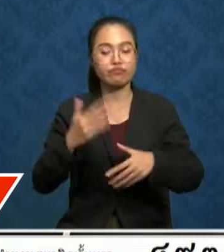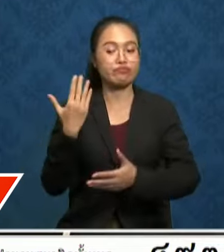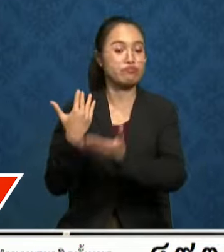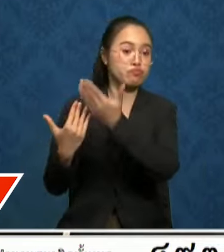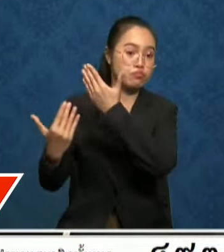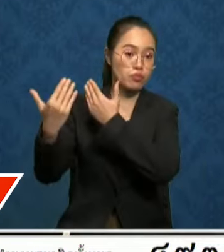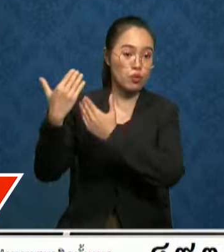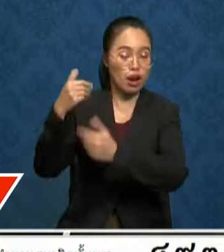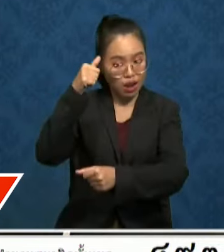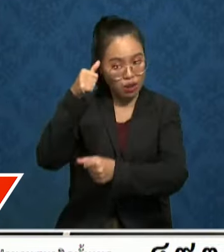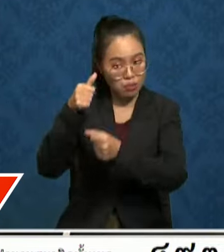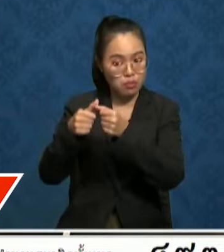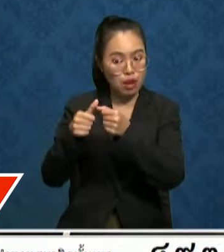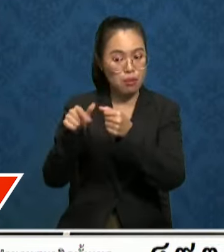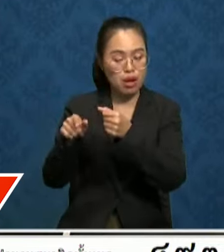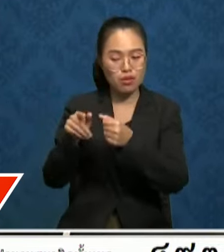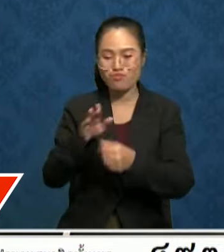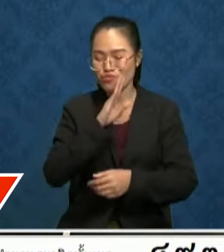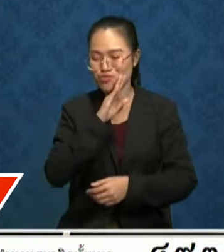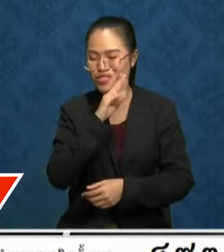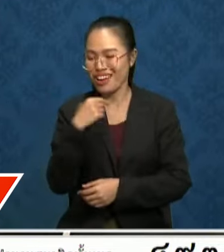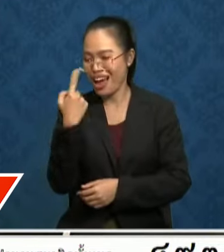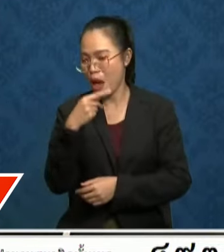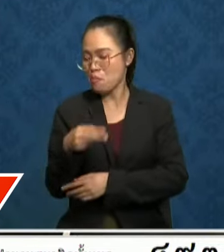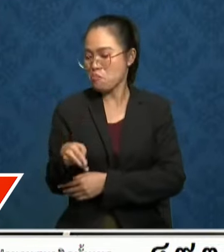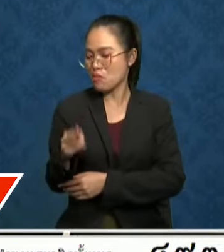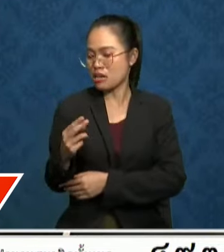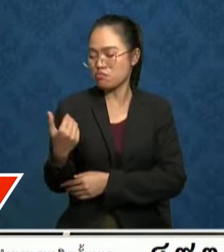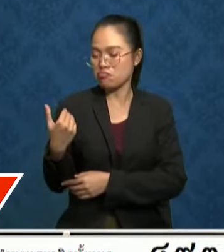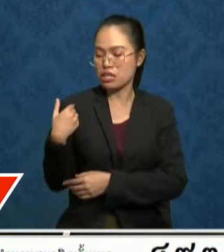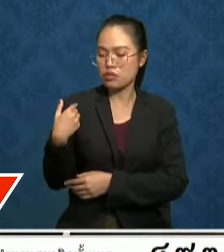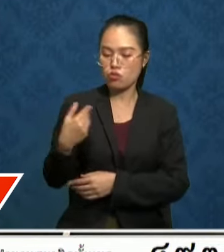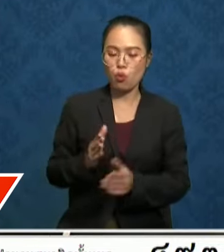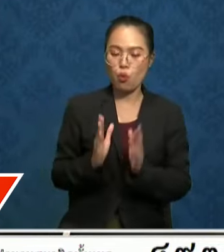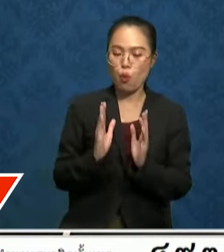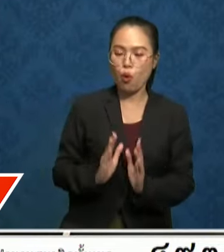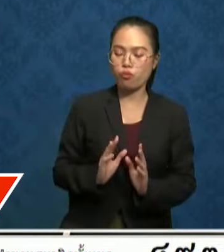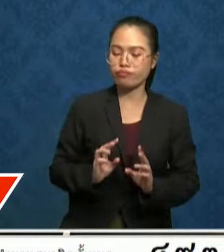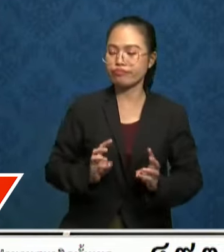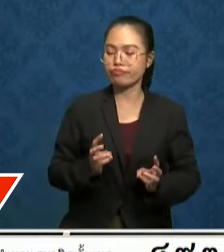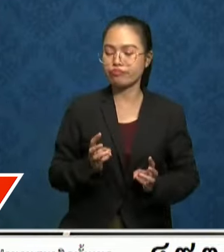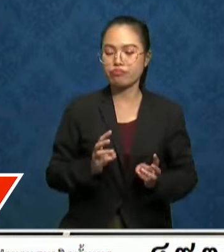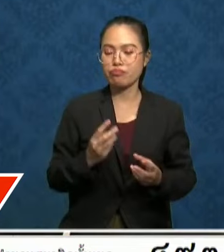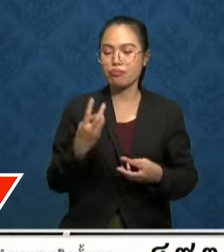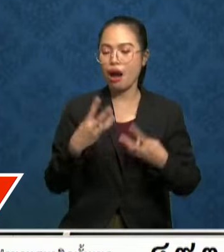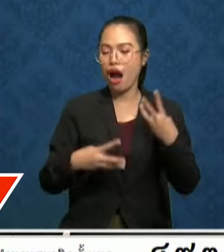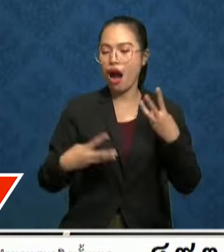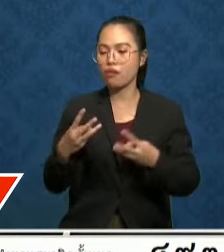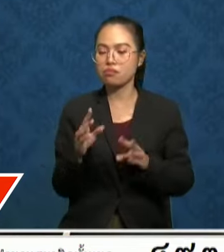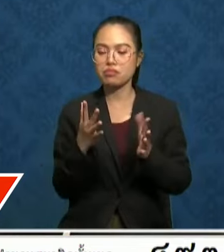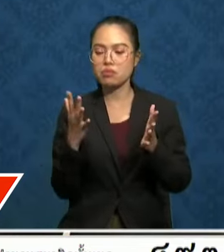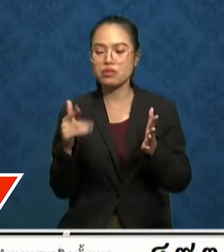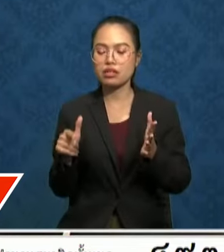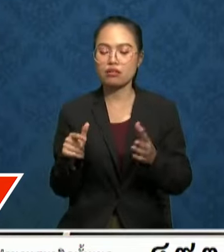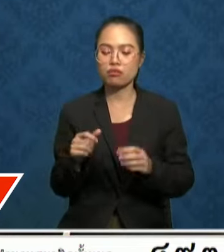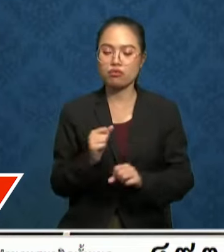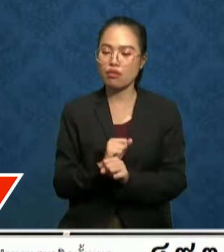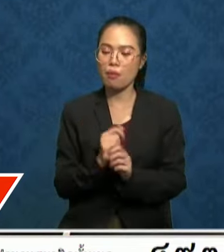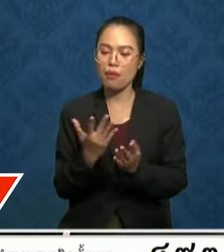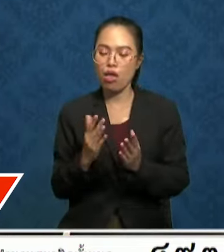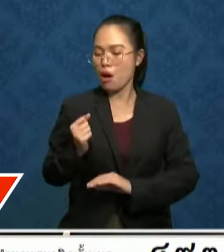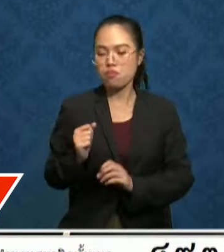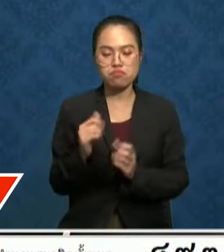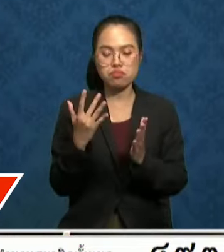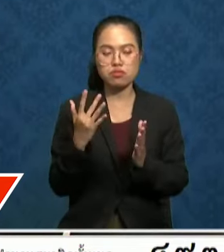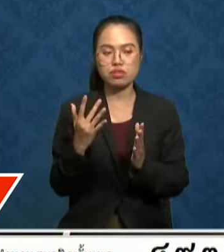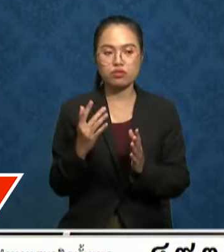เรามาแล้วครับว่าคนที่มีอาวุธย่อมมีอำนาจเหนือคนที่ไร้อาวุธแต่เราจะทำยังไงครับทำให้คนที่ไร้อาวุธ มีอำนาจเหนือคนที่มี